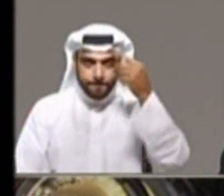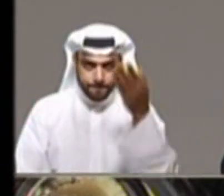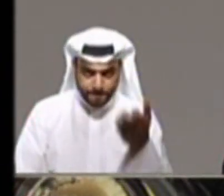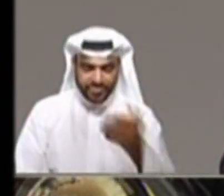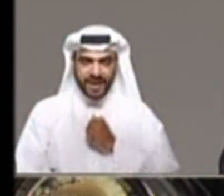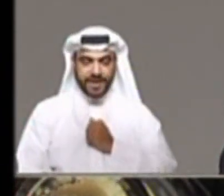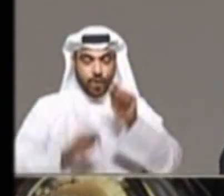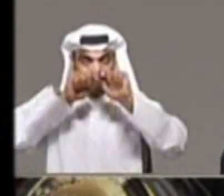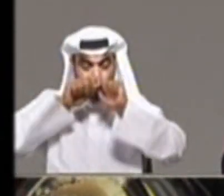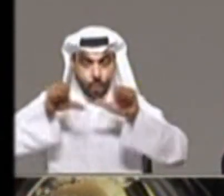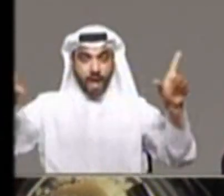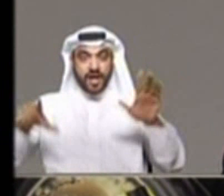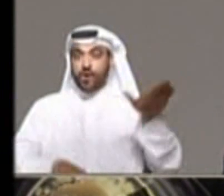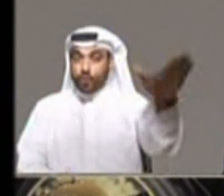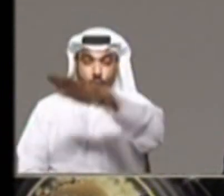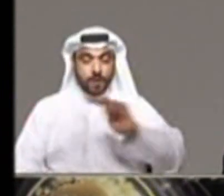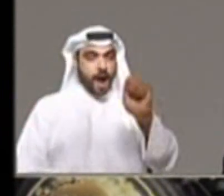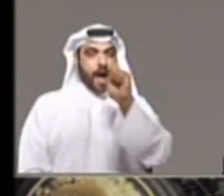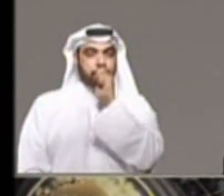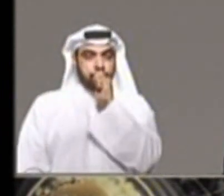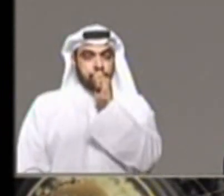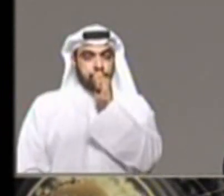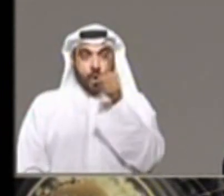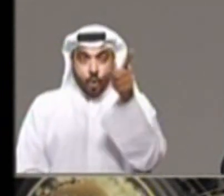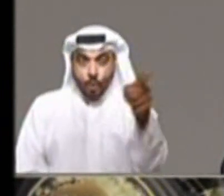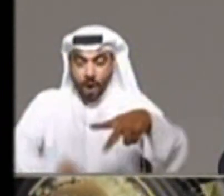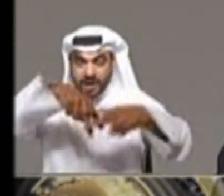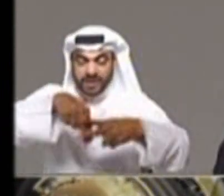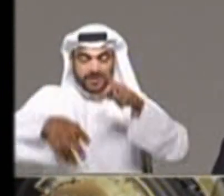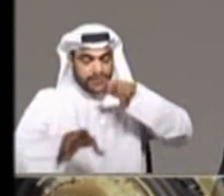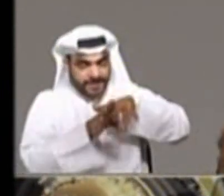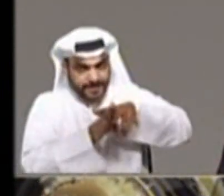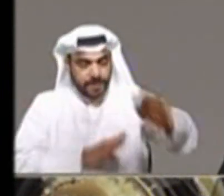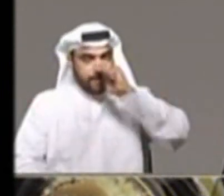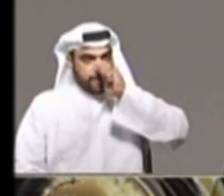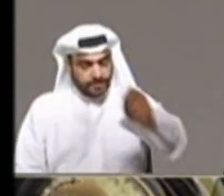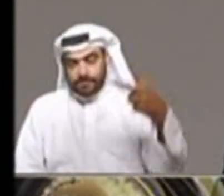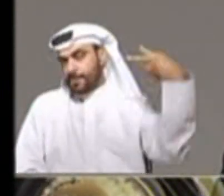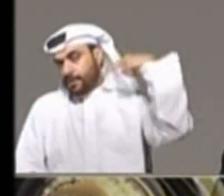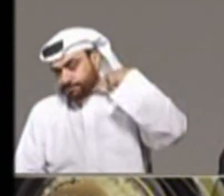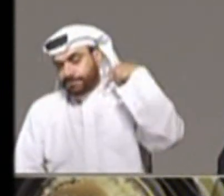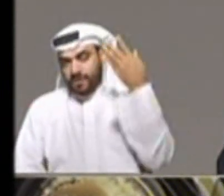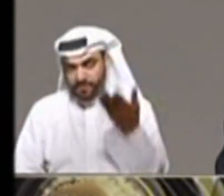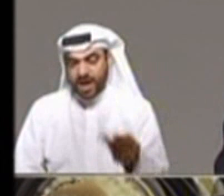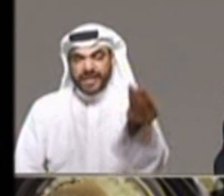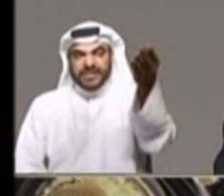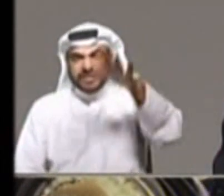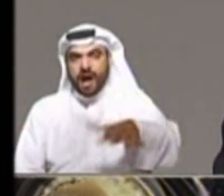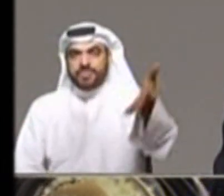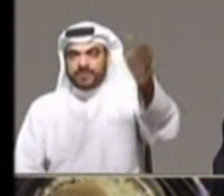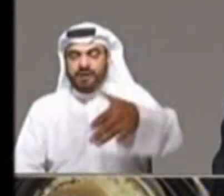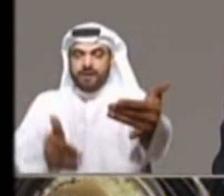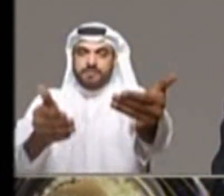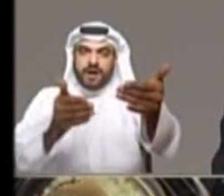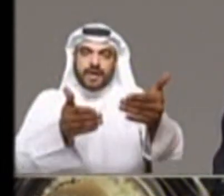لأبين كيف يمكن لسكوتنا وسلبيتنا كممثلي شعوب العالم أن يؤدي إلى مزيد من التفاقم والتراجع